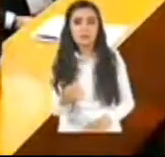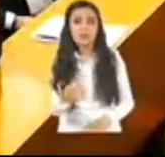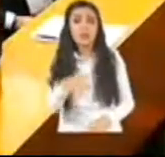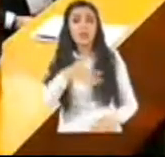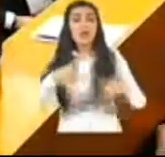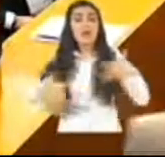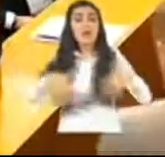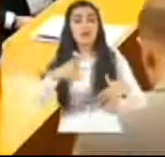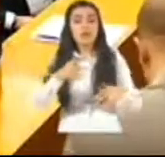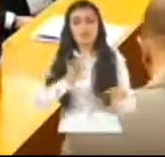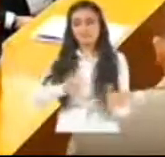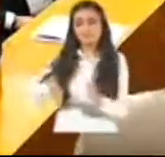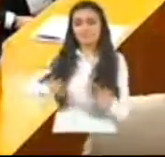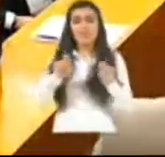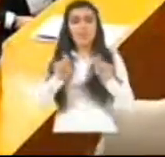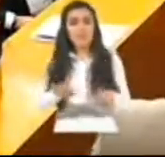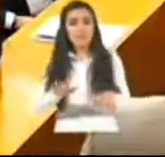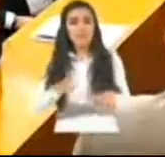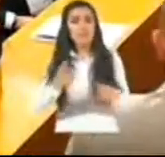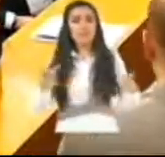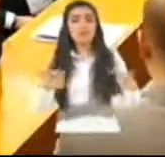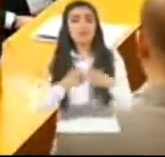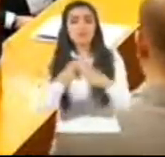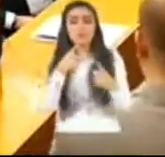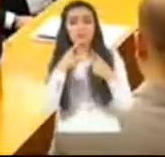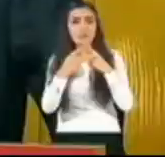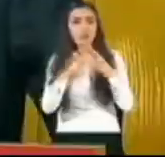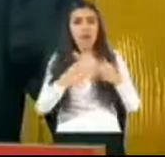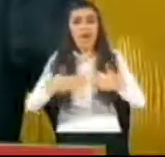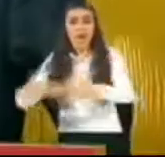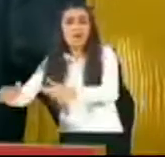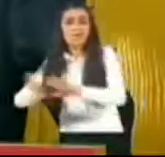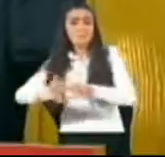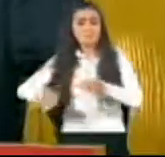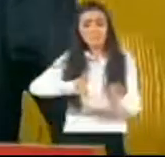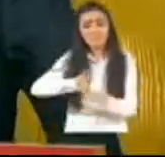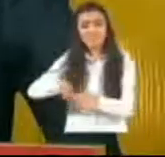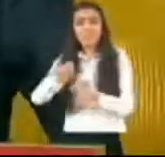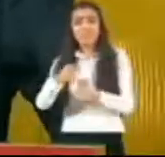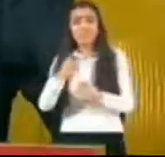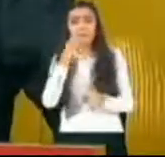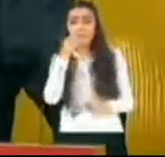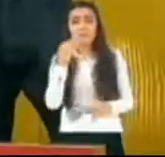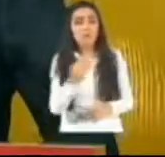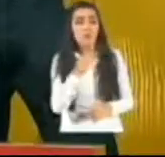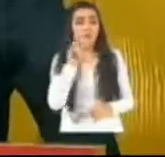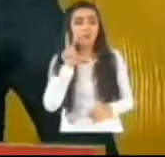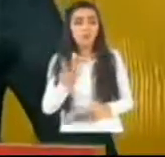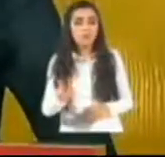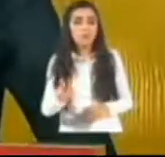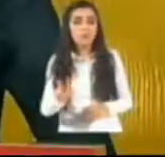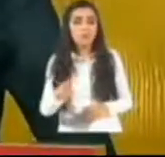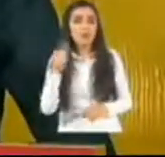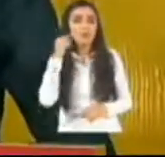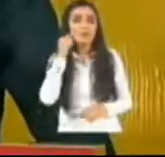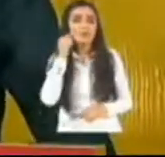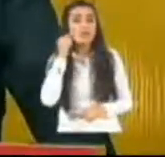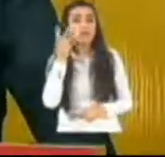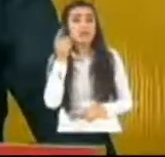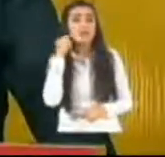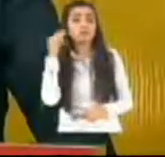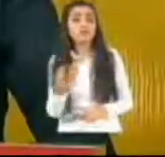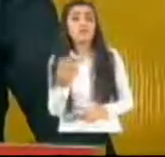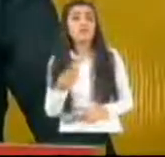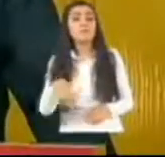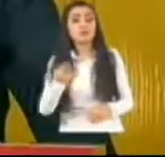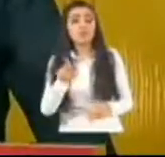olmayı dışlanmak ve toplumsal ilişkilerden ayrı tutmak için bir bahane olarak görmek insan olamayacağı